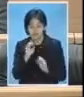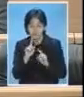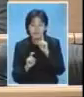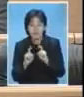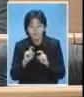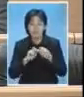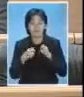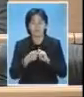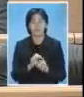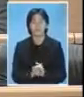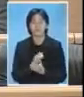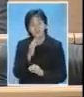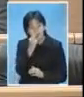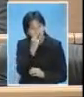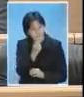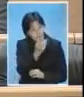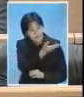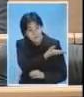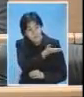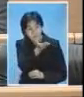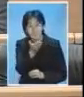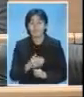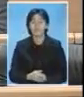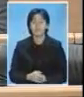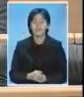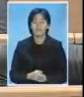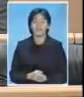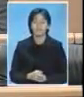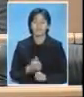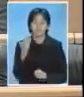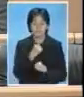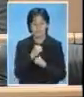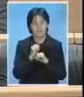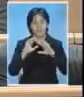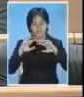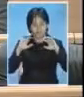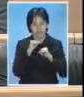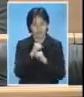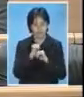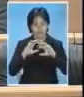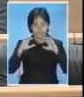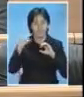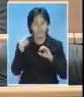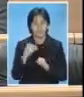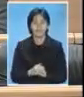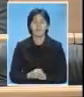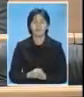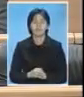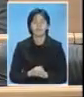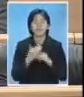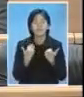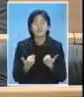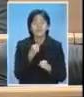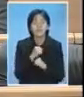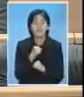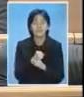านั้นที่นั่งอยู่ข้างบนนี่นะครับเคยเป็นข้าราชการชั้นผู้ใหญ่วันนี้ท่านม